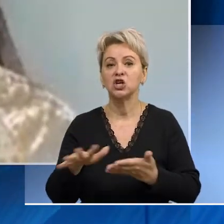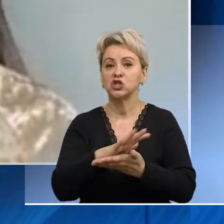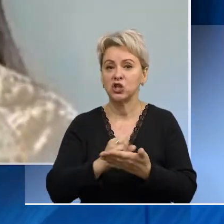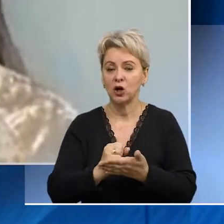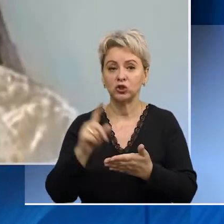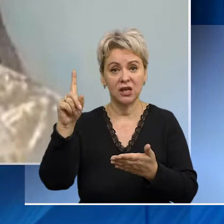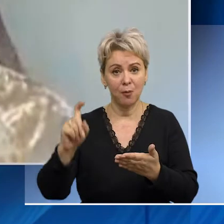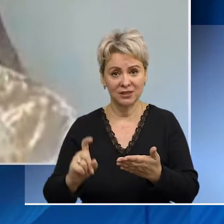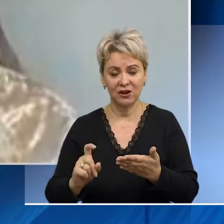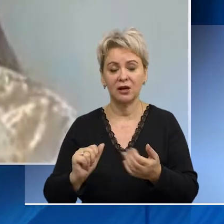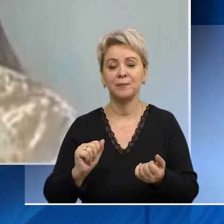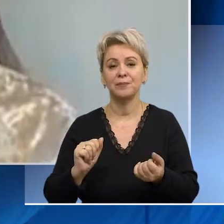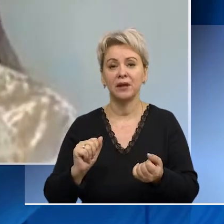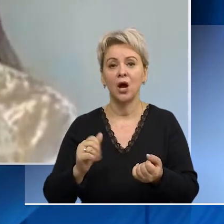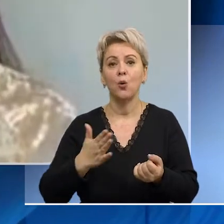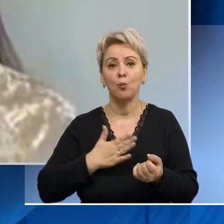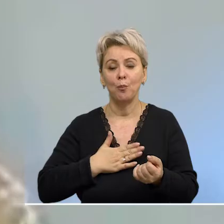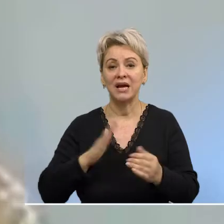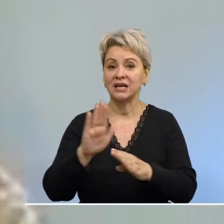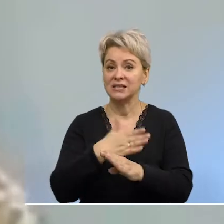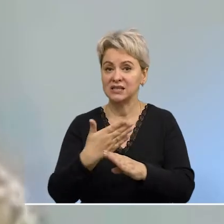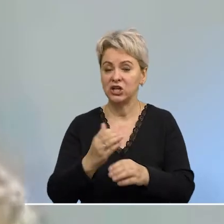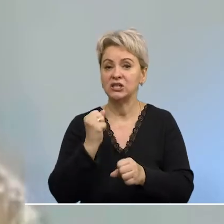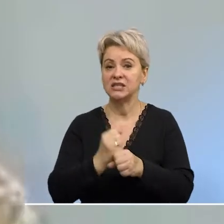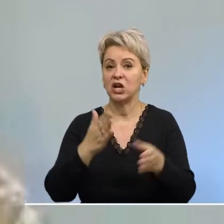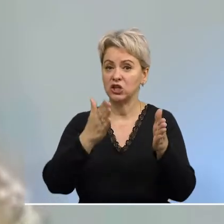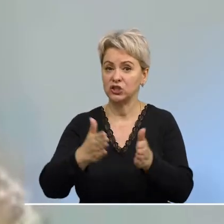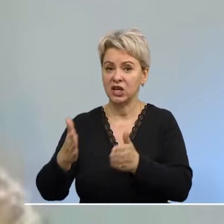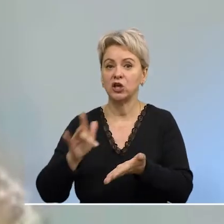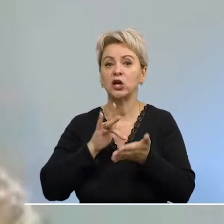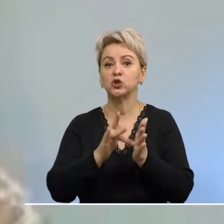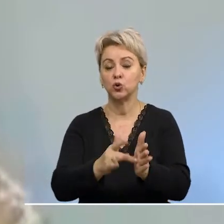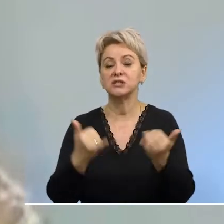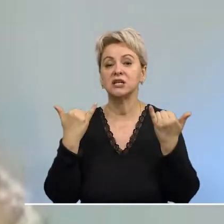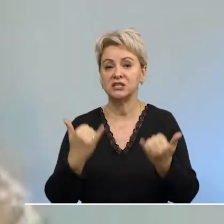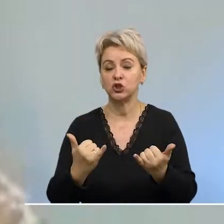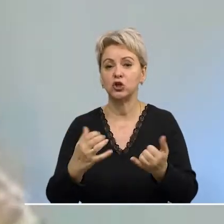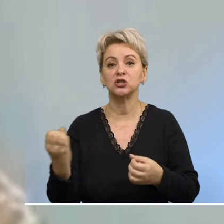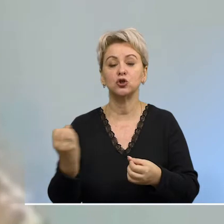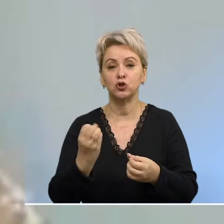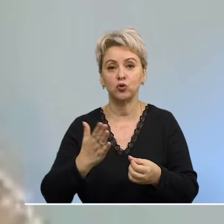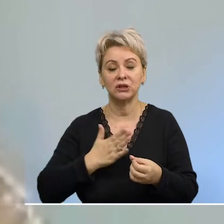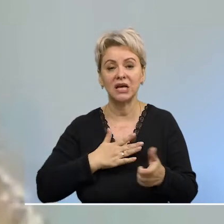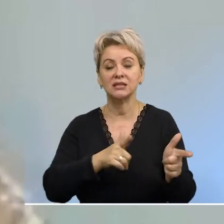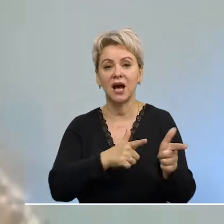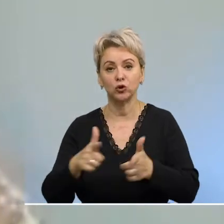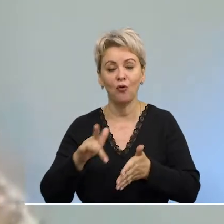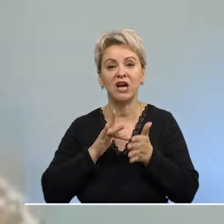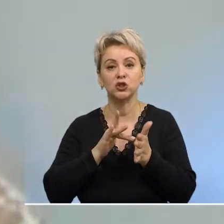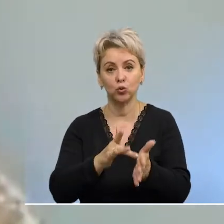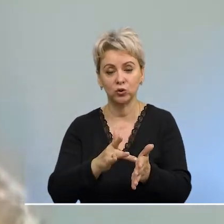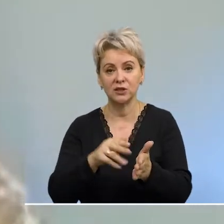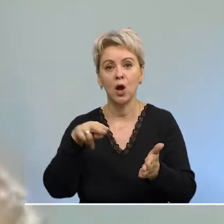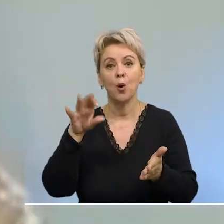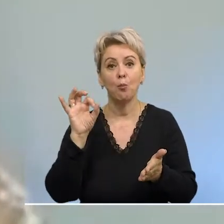с нарушением опорно-двигательного аппарата, мы разбили и сделали цикл экскурсий. Сейчас еще у нас готова